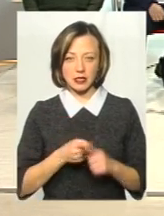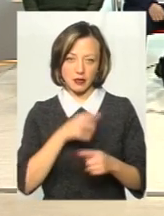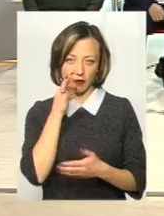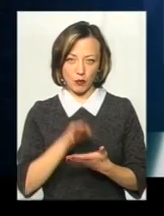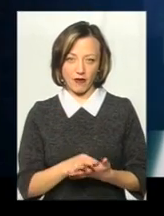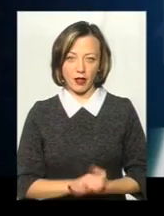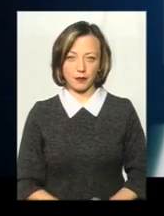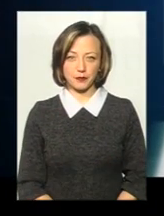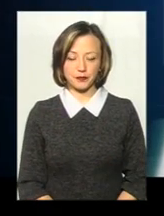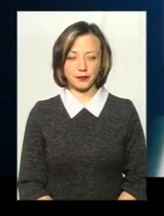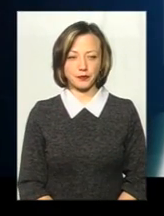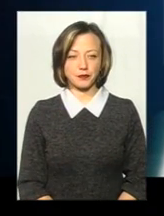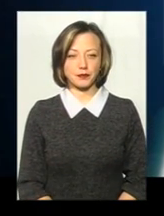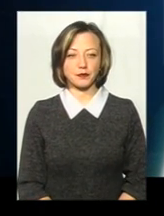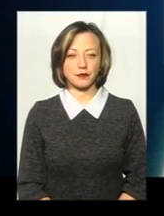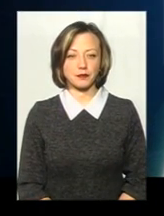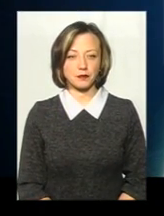відповіли.